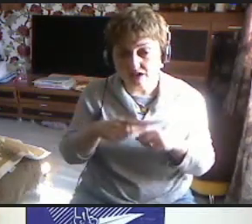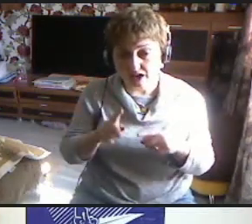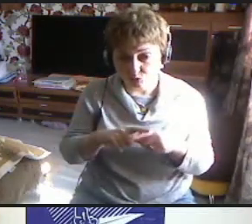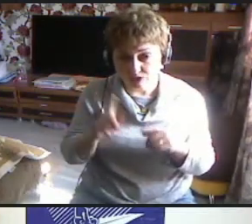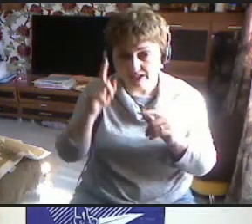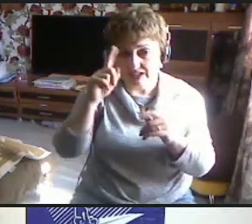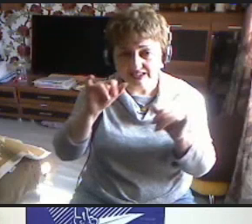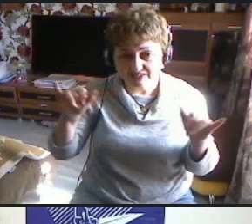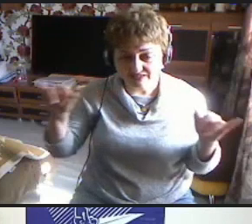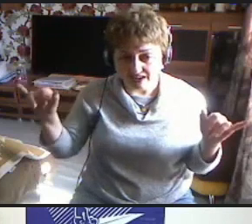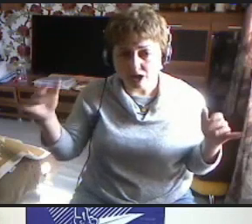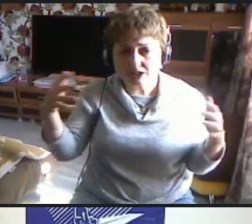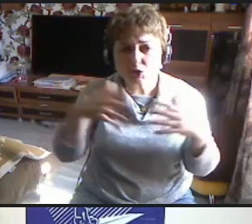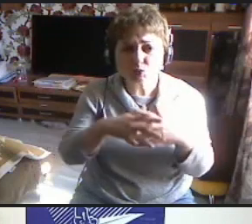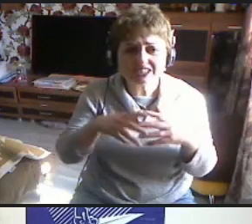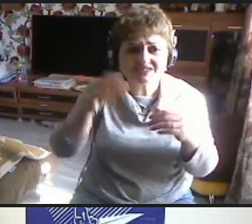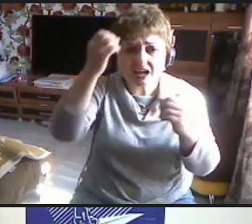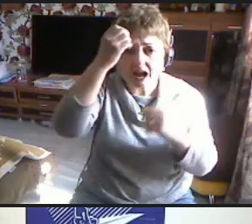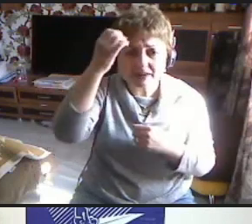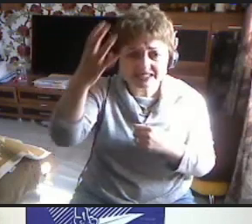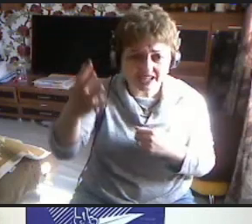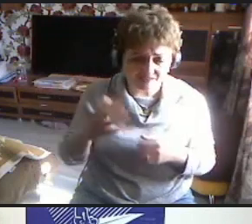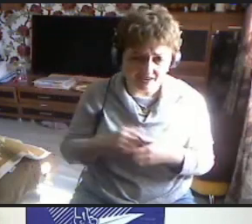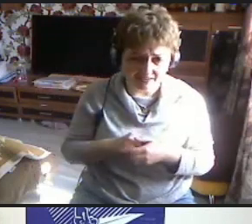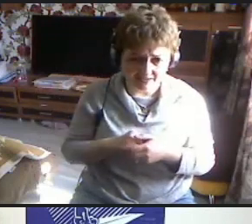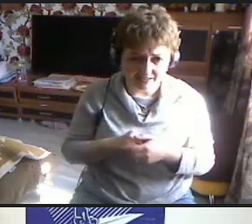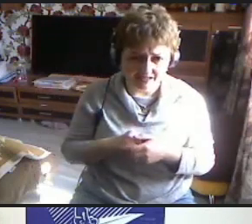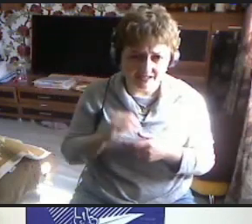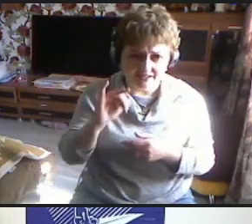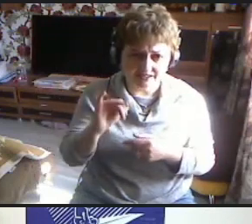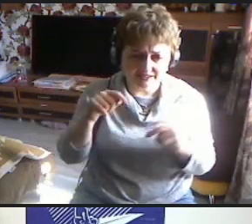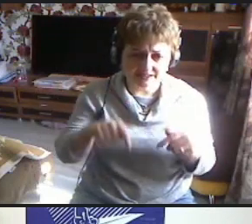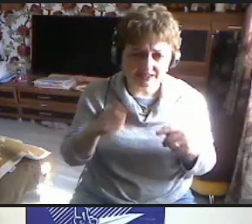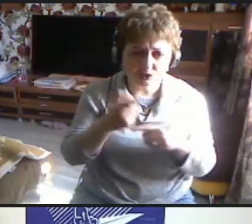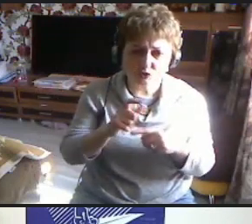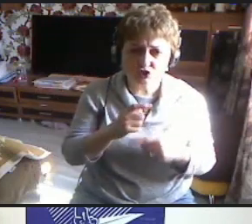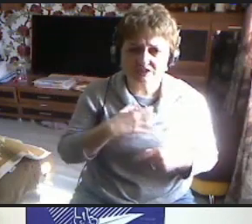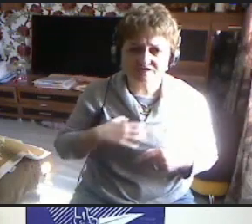инклюзивное образование. И здесь очень важно